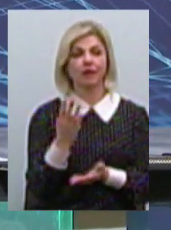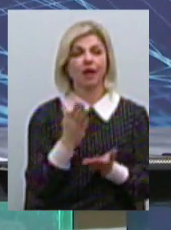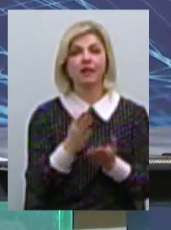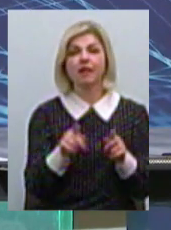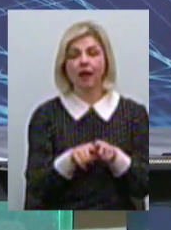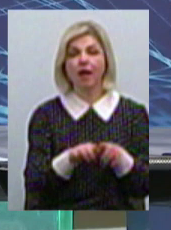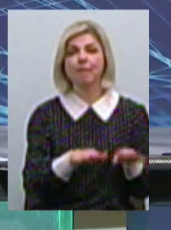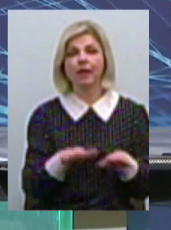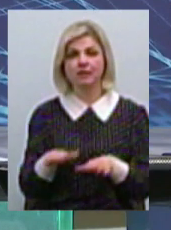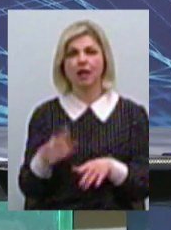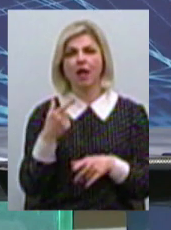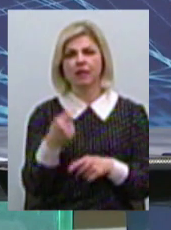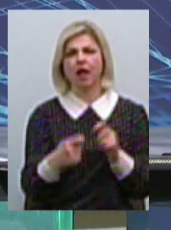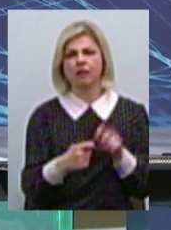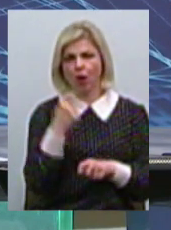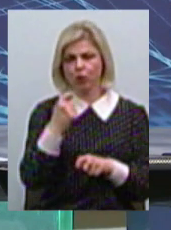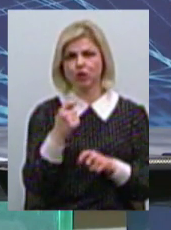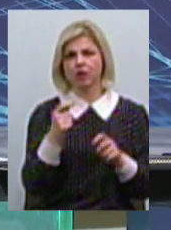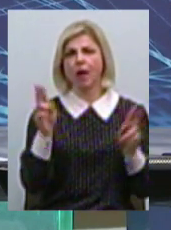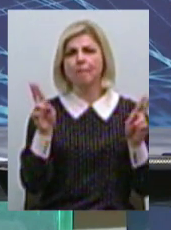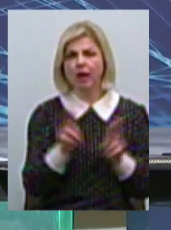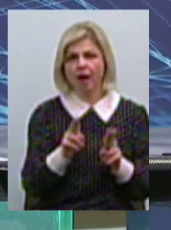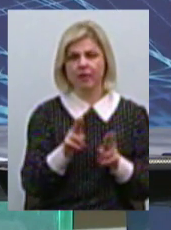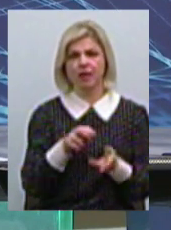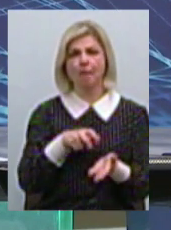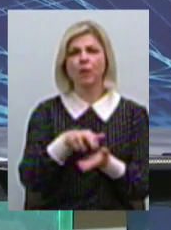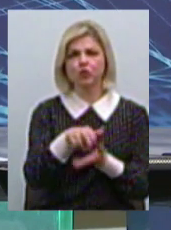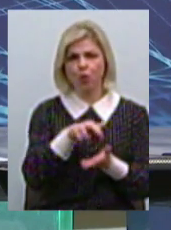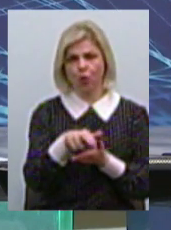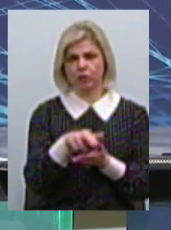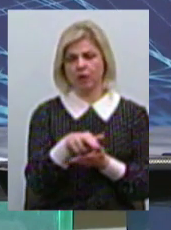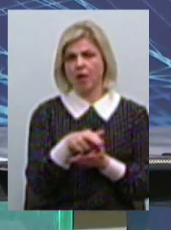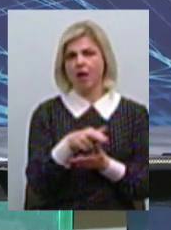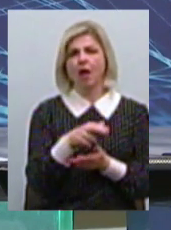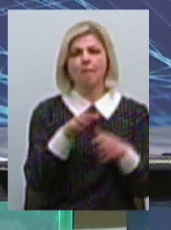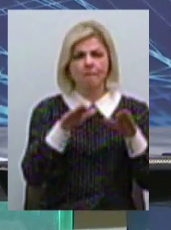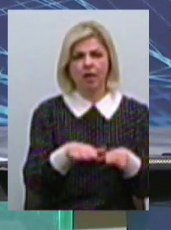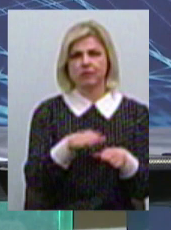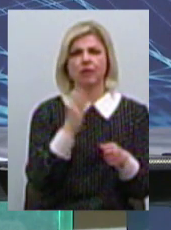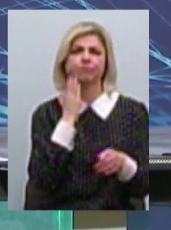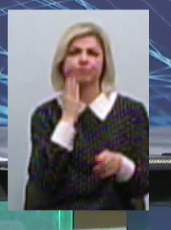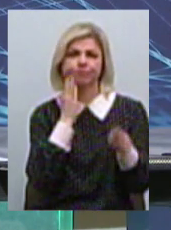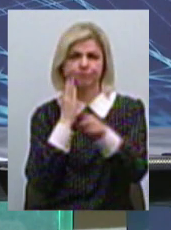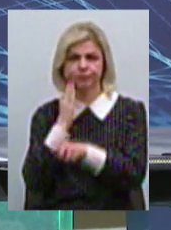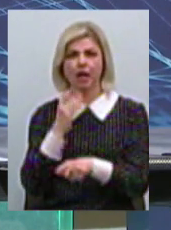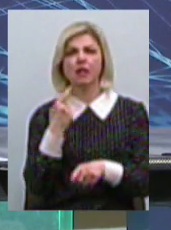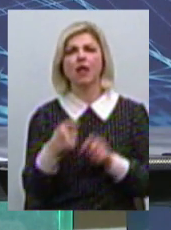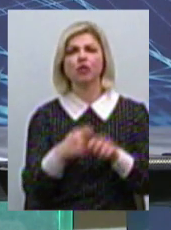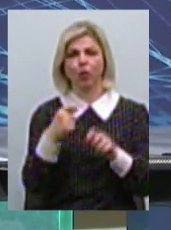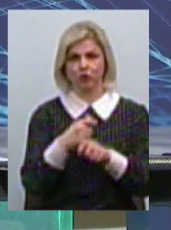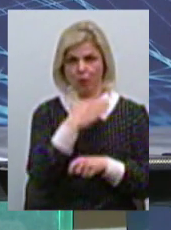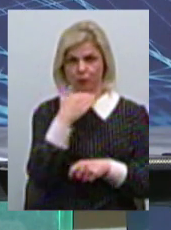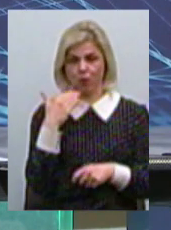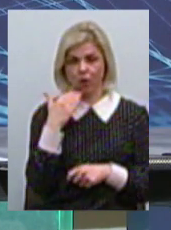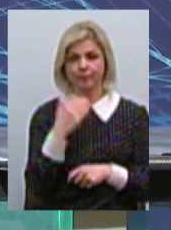де концентрація порушень правил дорожнього руху пішоходами, вона зашкалює. І будемо проводити з ними роботу. Це